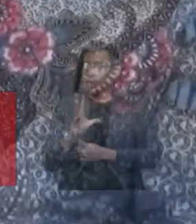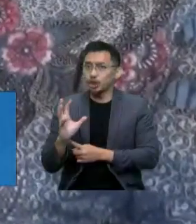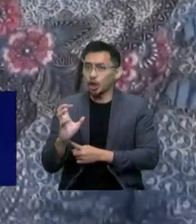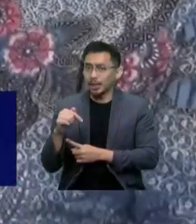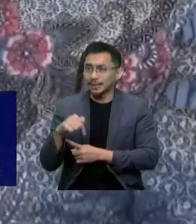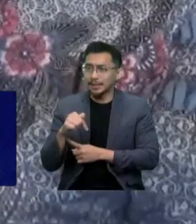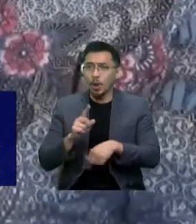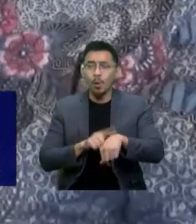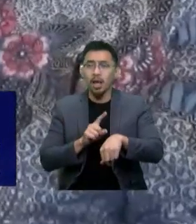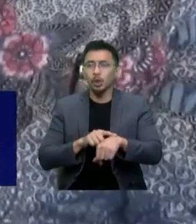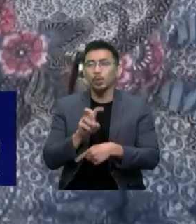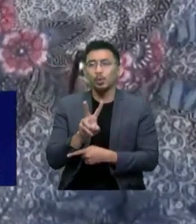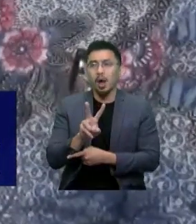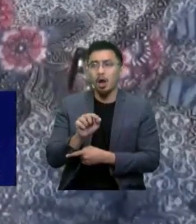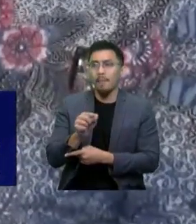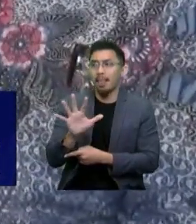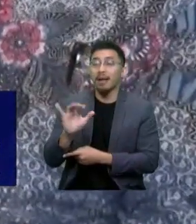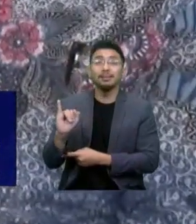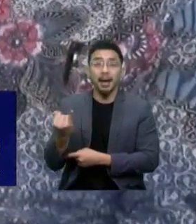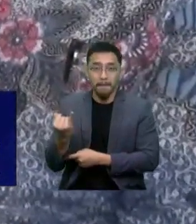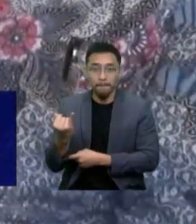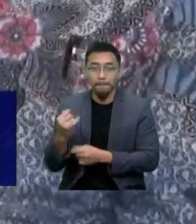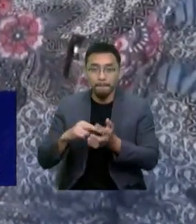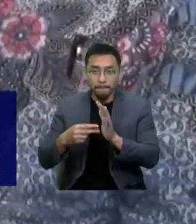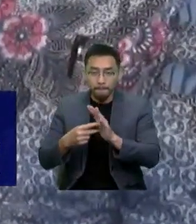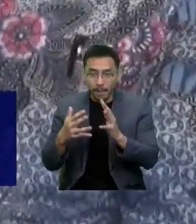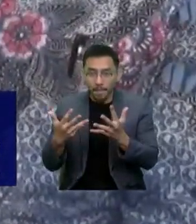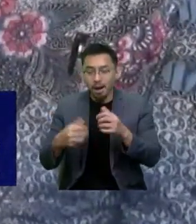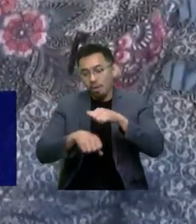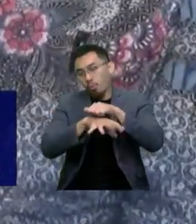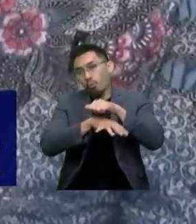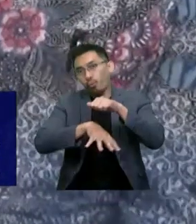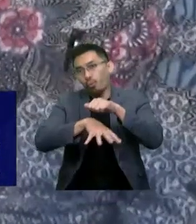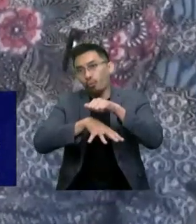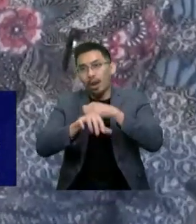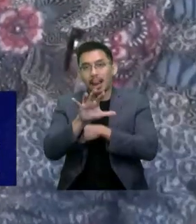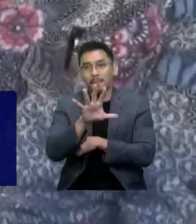2,5 jam, sehingga hitungan kita ada 50 kali sorte. Kalau